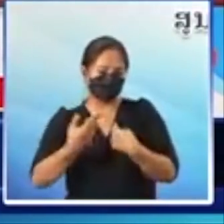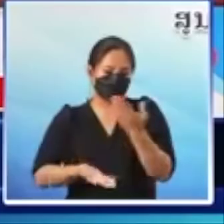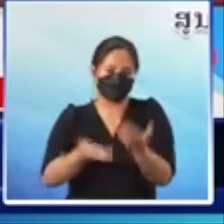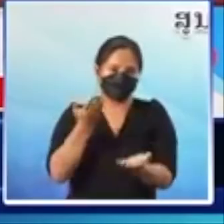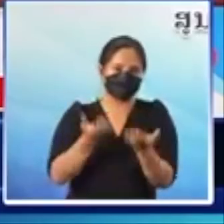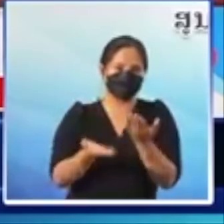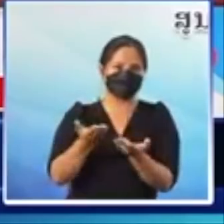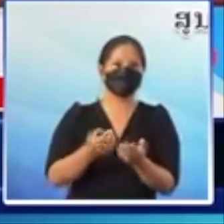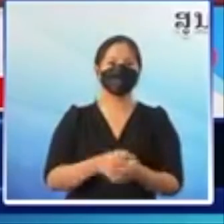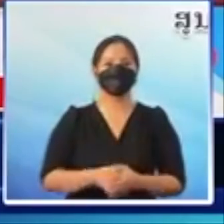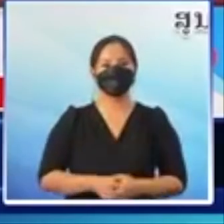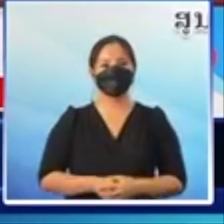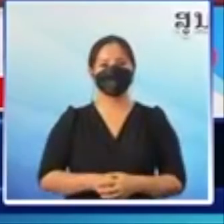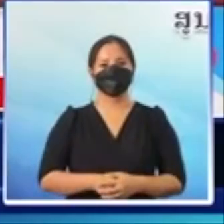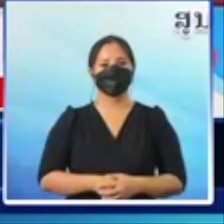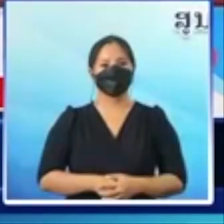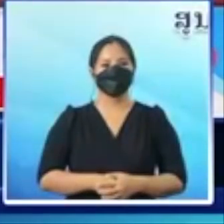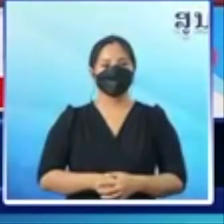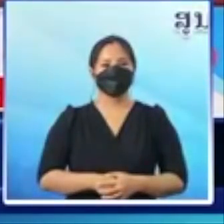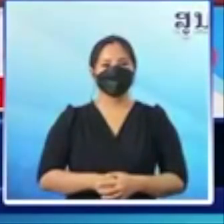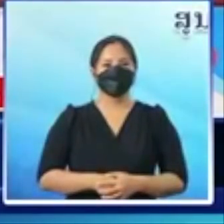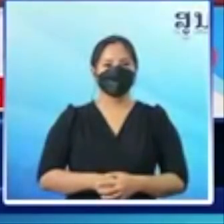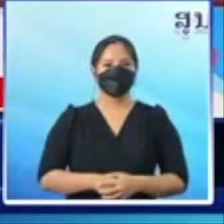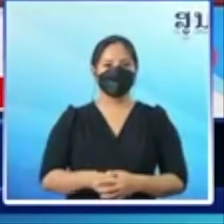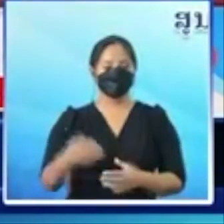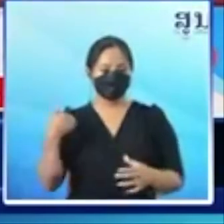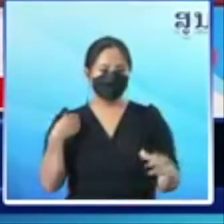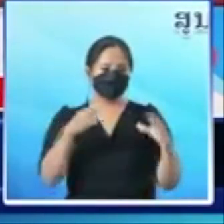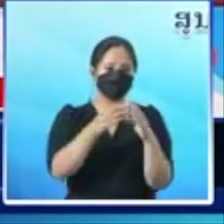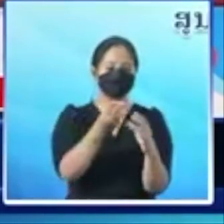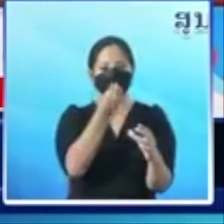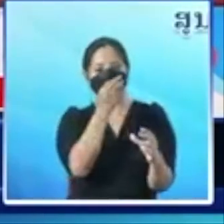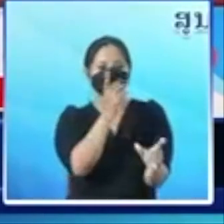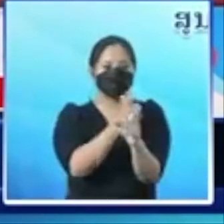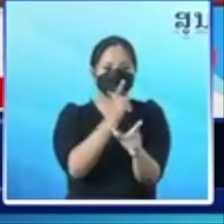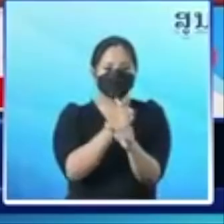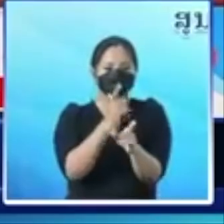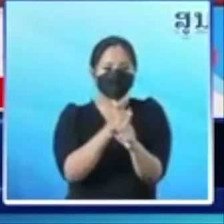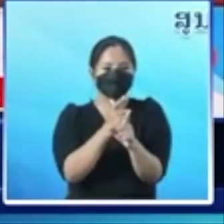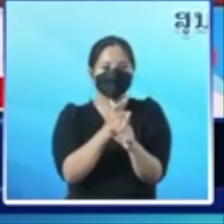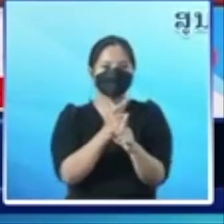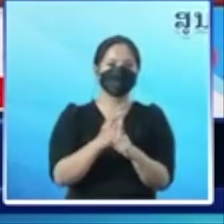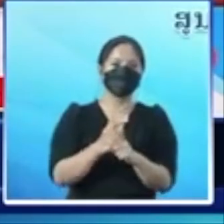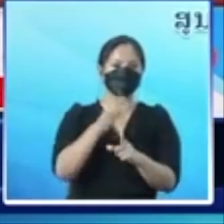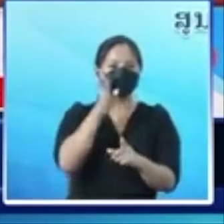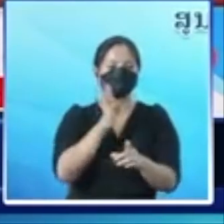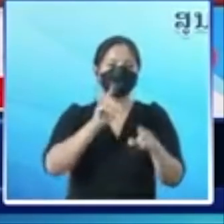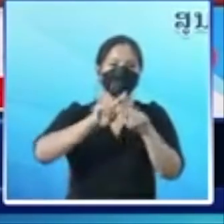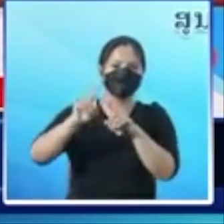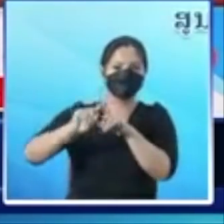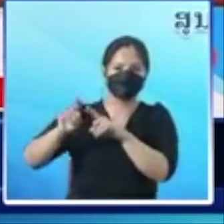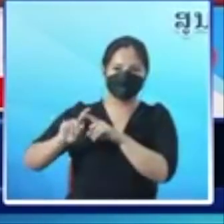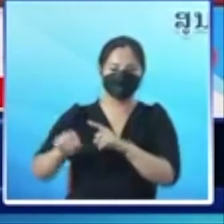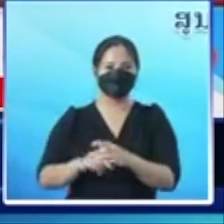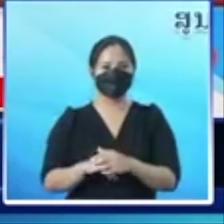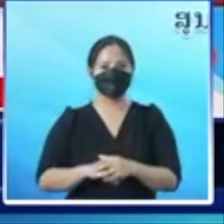เนาะได้เรียกร้องมาแล้วได้มีการซุ้มแซวก็มีความเข้าใจในความงวมเงาใน